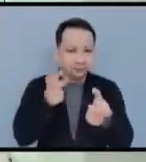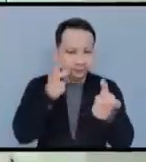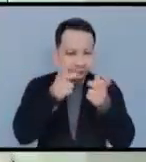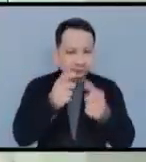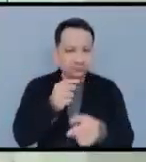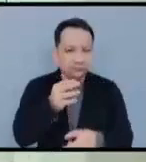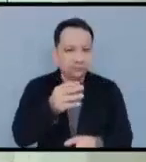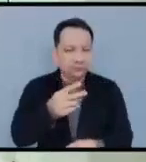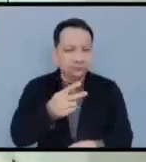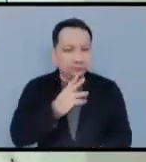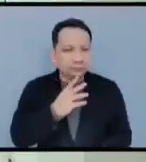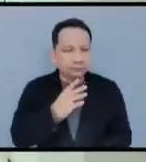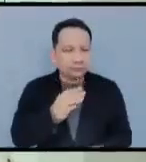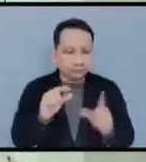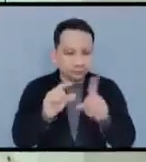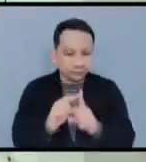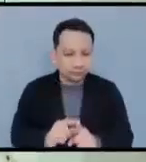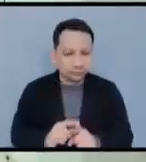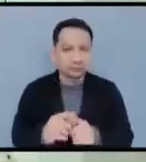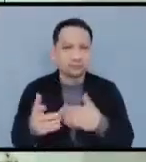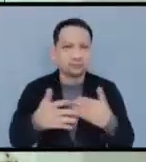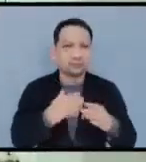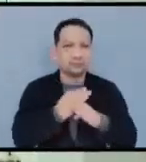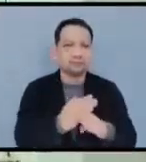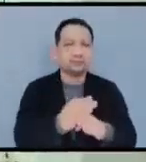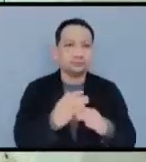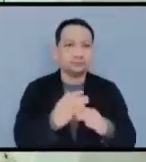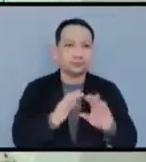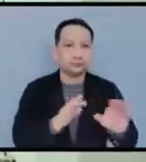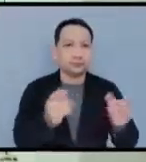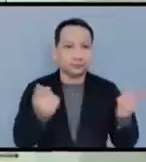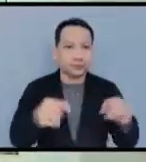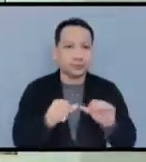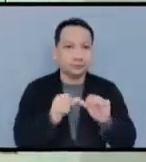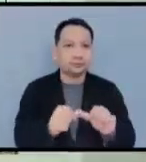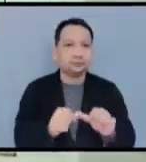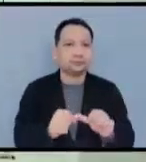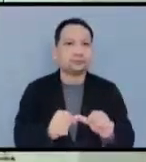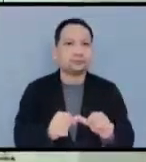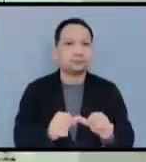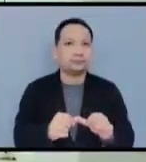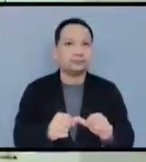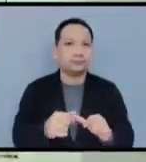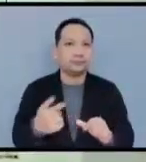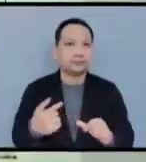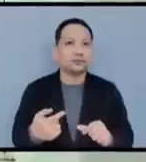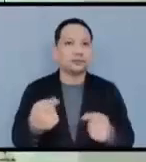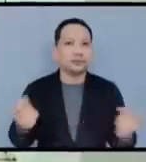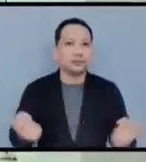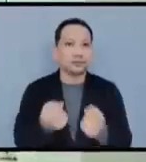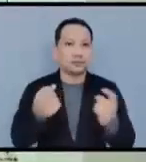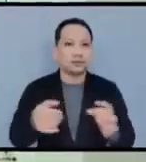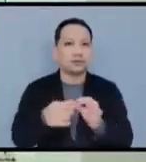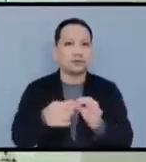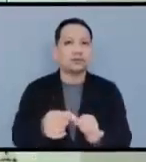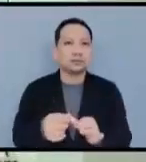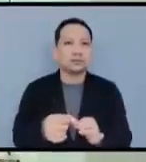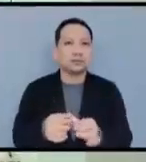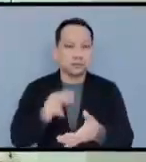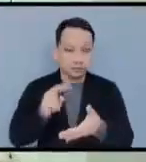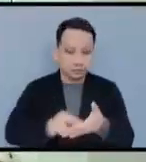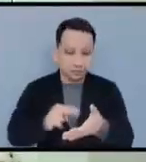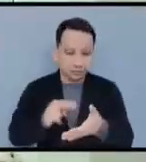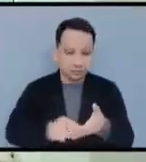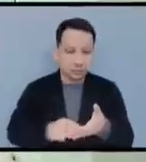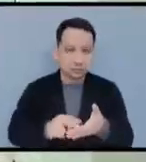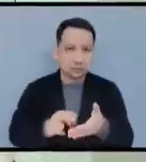anya umiwas sa kahit anong bagay na maaring magresulta sa pagkakasala. Mainam din anya na magbasa ng Quran.